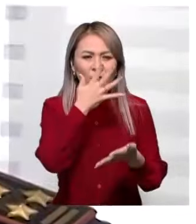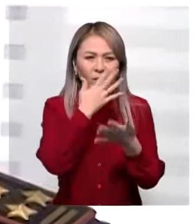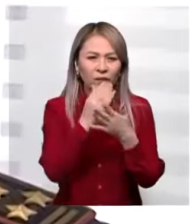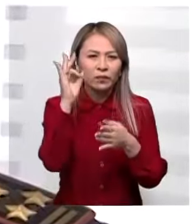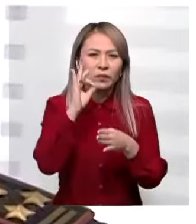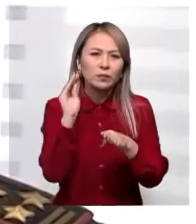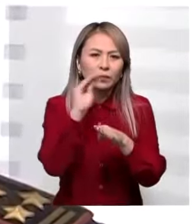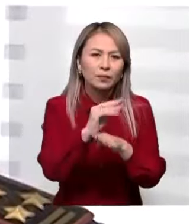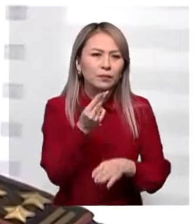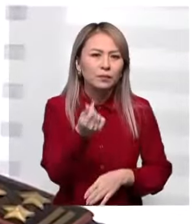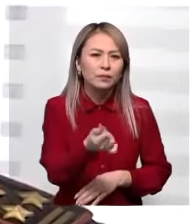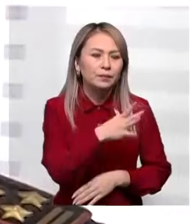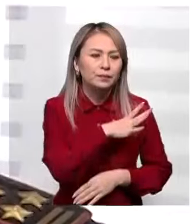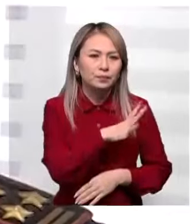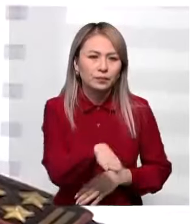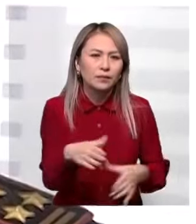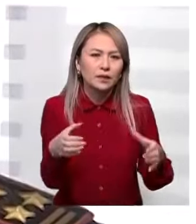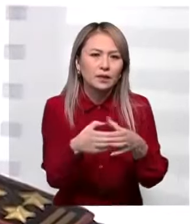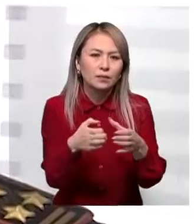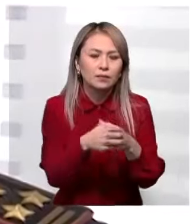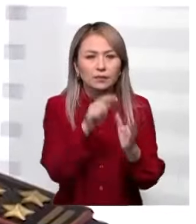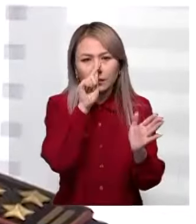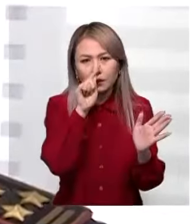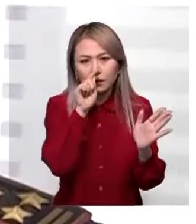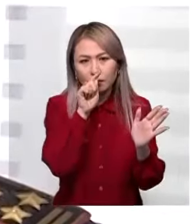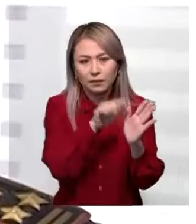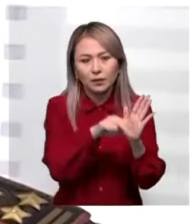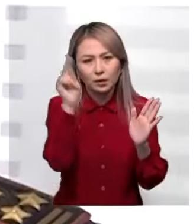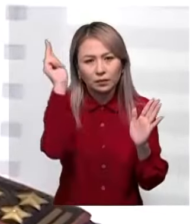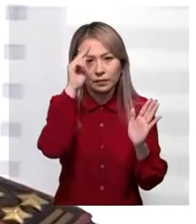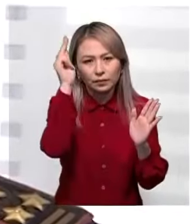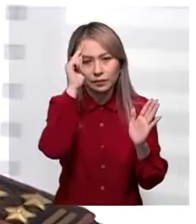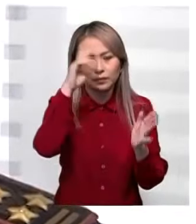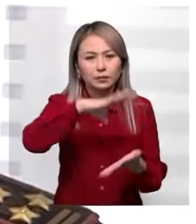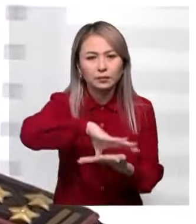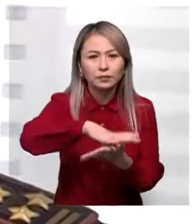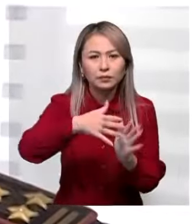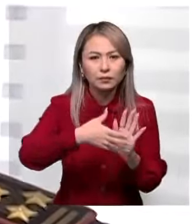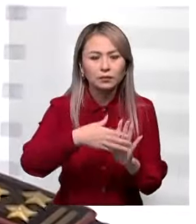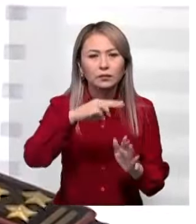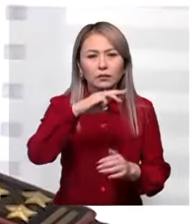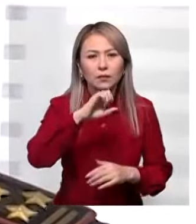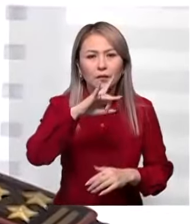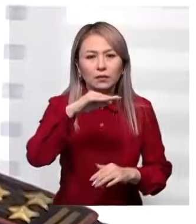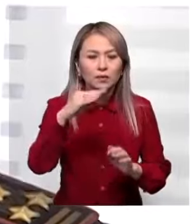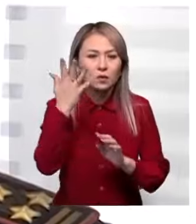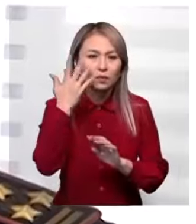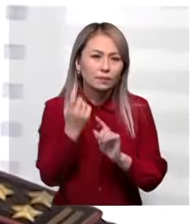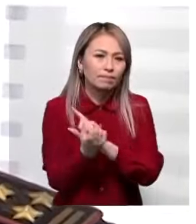үстемақыны төлемеген. Департаменттің араласуынан кейін білім бөлімі тарифтік тізімге өзгеріс